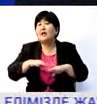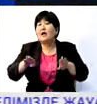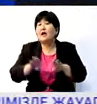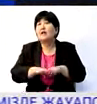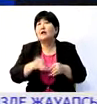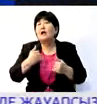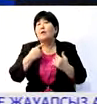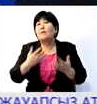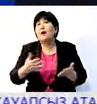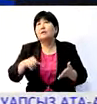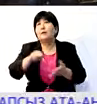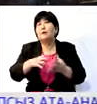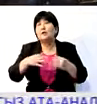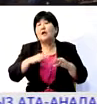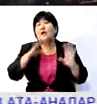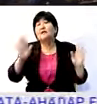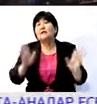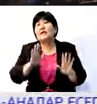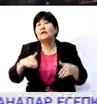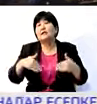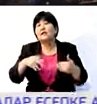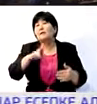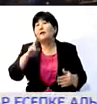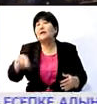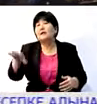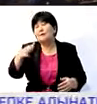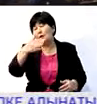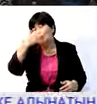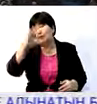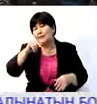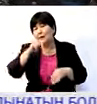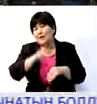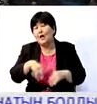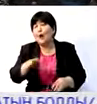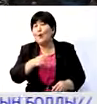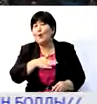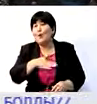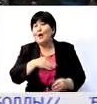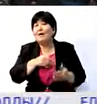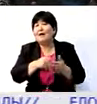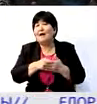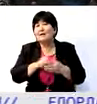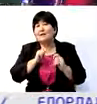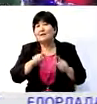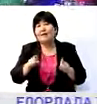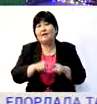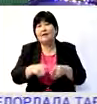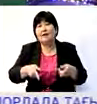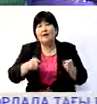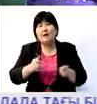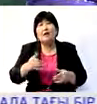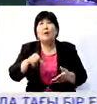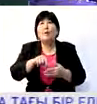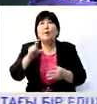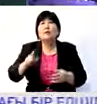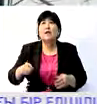тектілігін паш еткен ұжымның сазды сәлемі кім-кімге де ұмытылмас әсер, рухани азық сыйлаған айқын. Өйткені